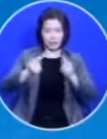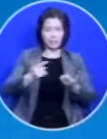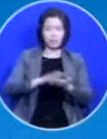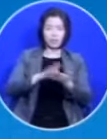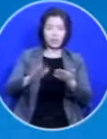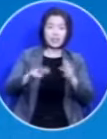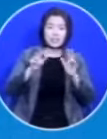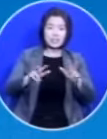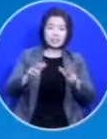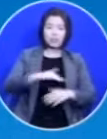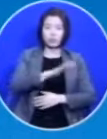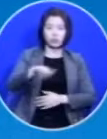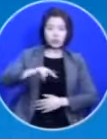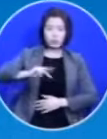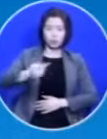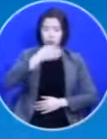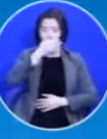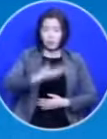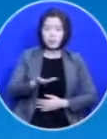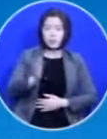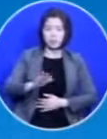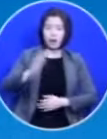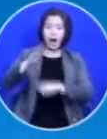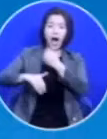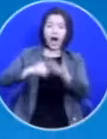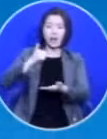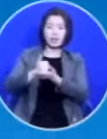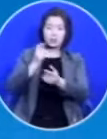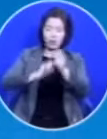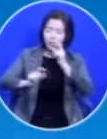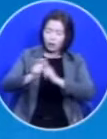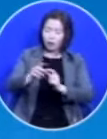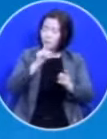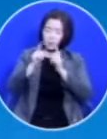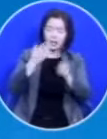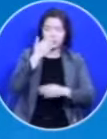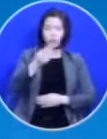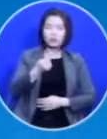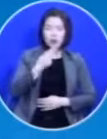지금 힘들지만 하나님은 말할 수 없이 힘드세요